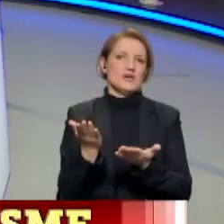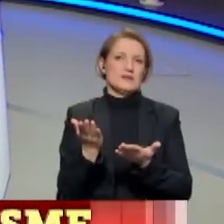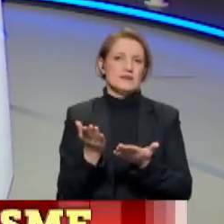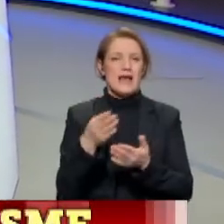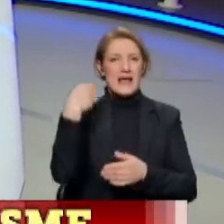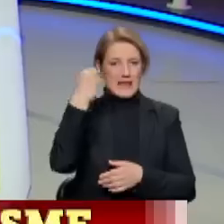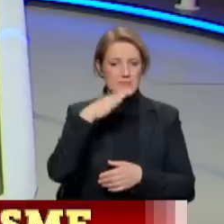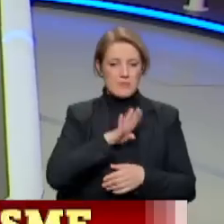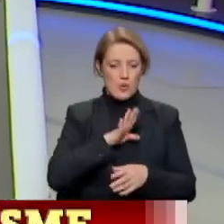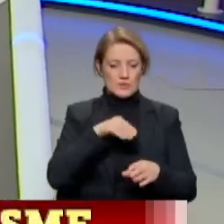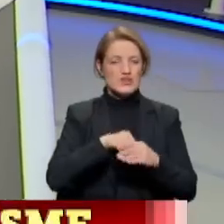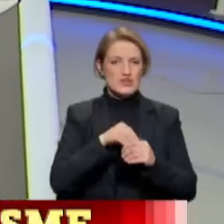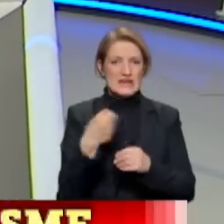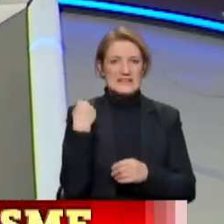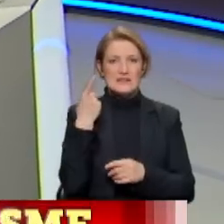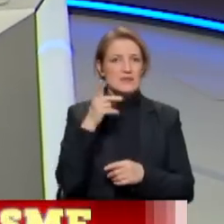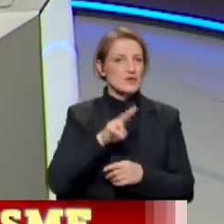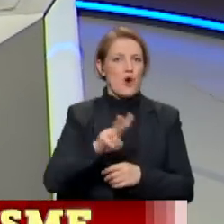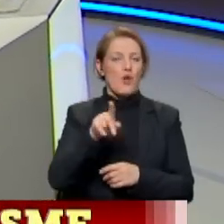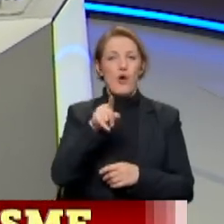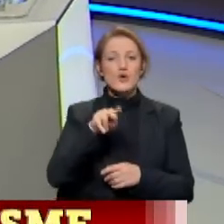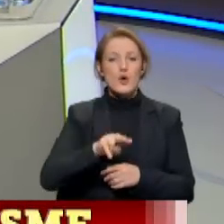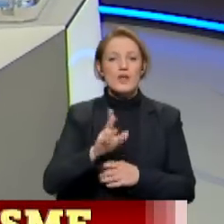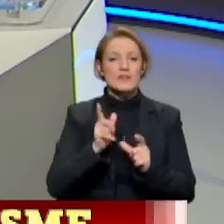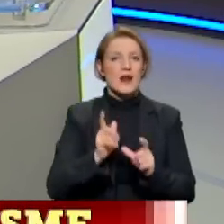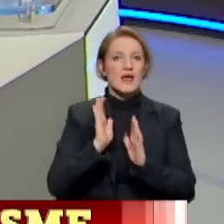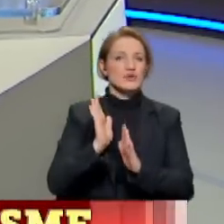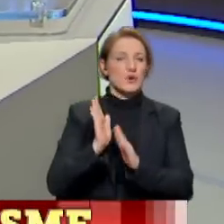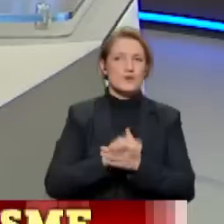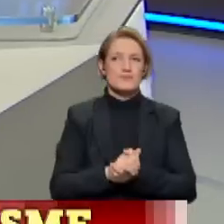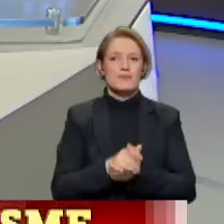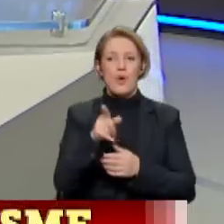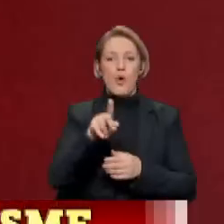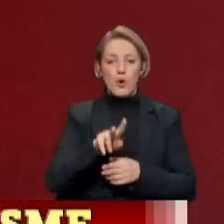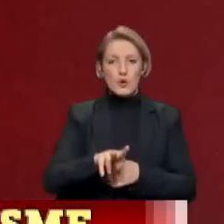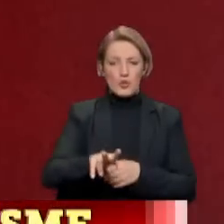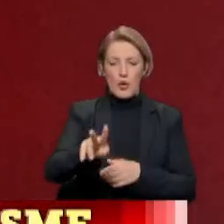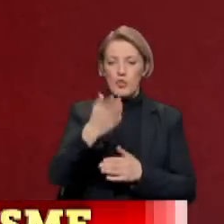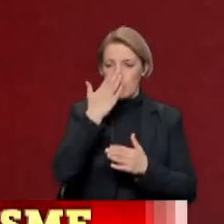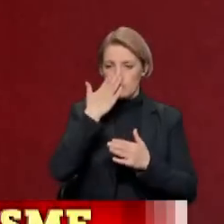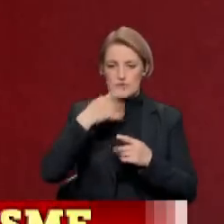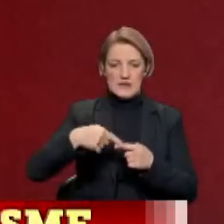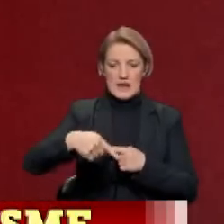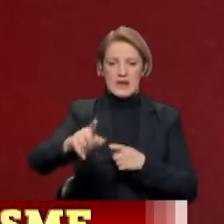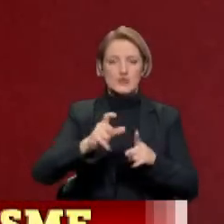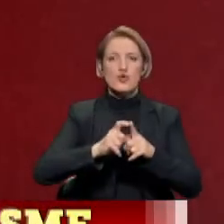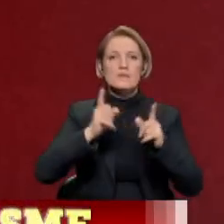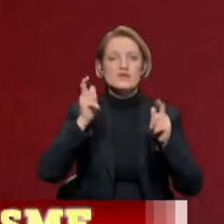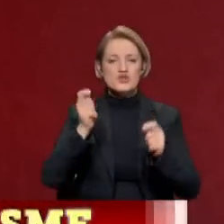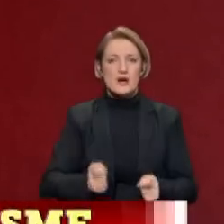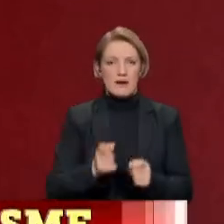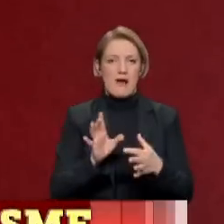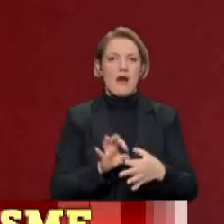için yeni bir yol. O yol nereye gidiyor sizce? Bugünden baktığınızda. O yol tabii önümüzdeki dönemin şartlarıyla da